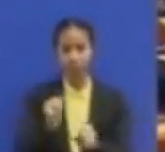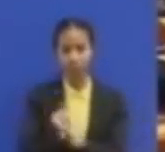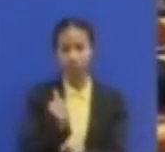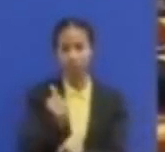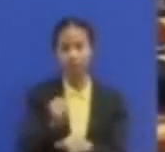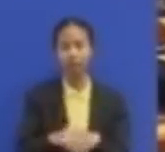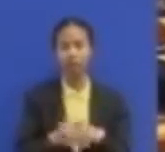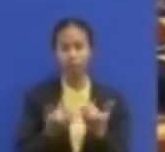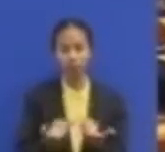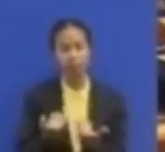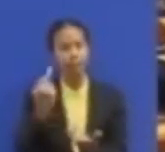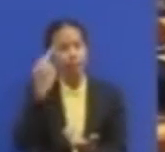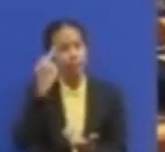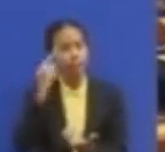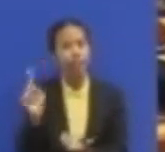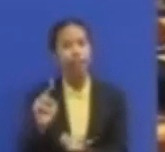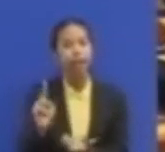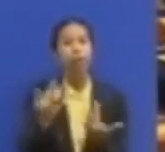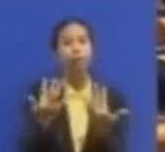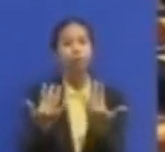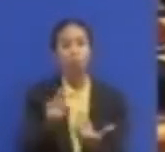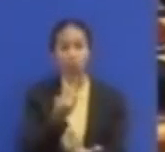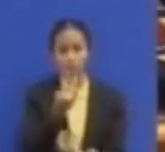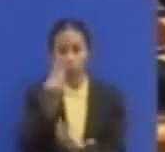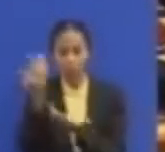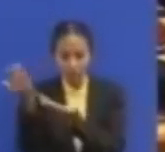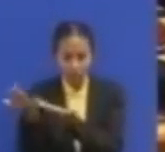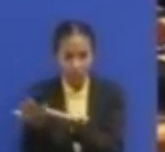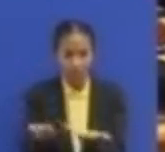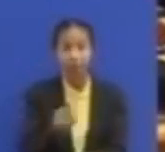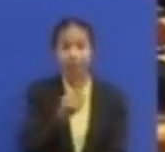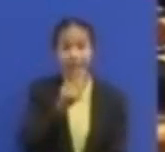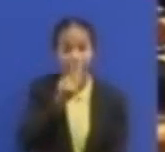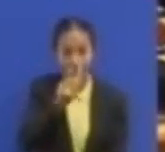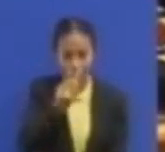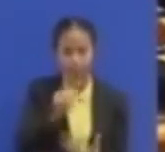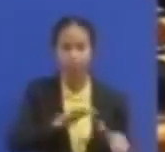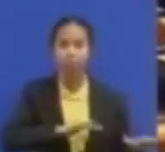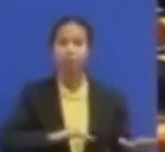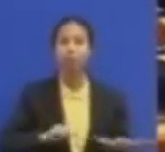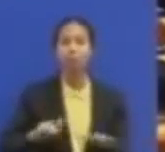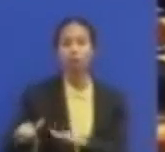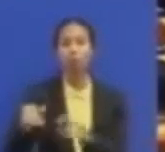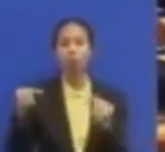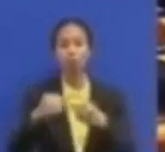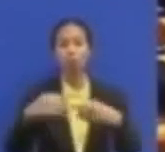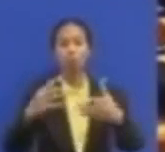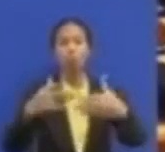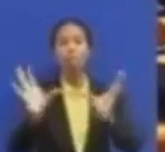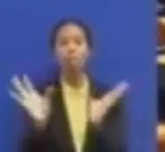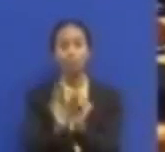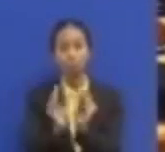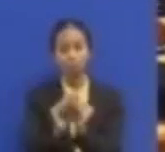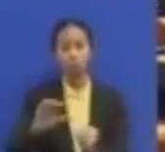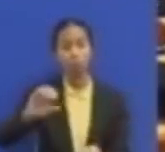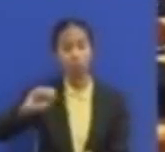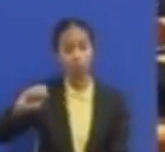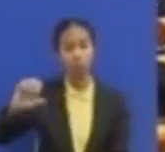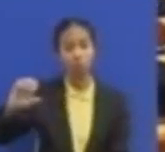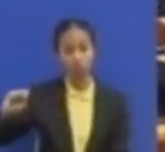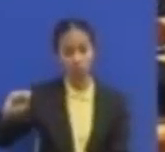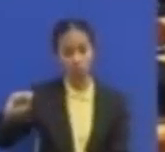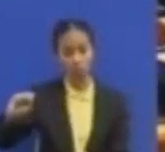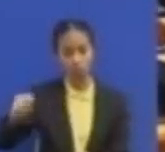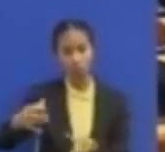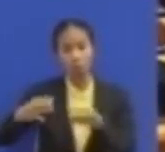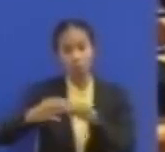จะเป็นอย่างไรอีกสักครู่ท่านผู้ชมจะได้ติดตามรับชมไปพร้อมกันกับการประชุมของสมาชิกสภาผู้แทนราษฎรชุดที่